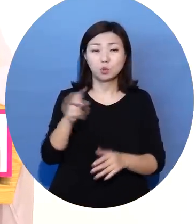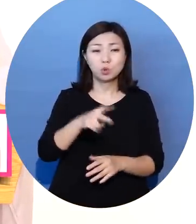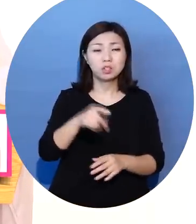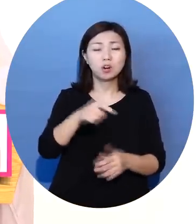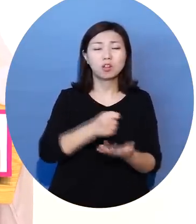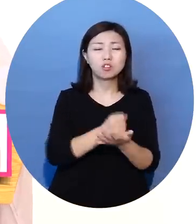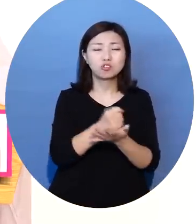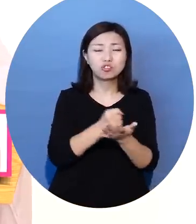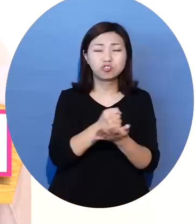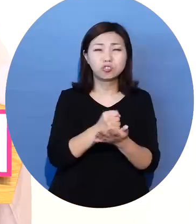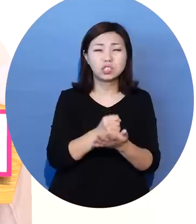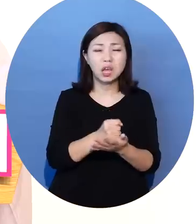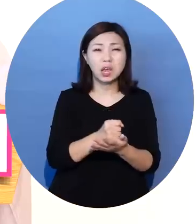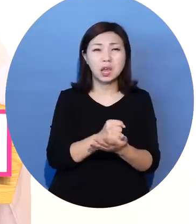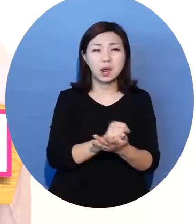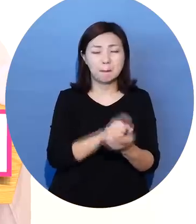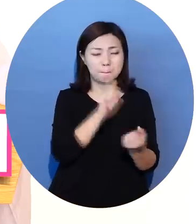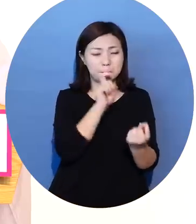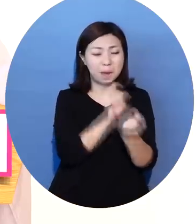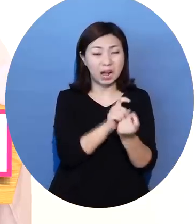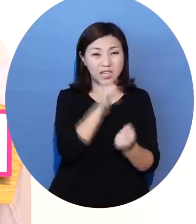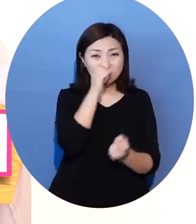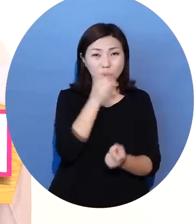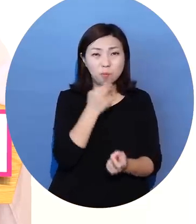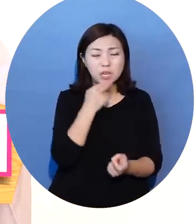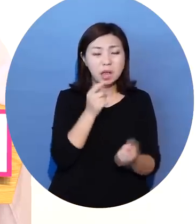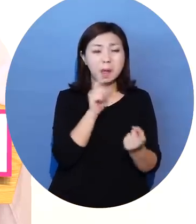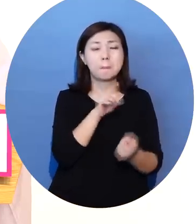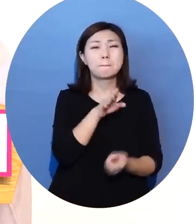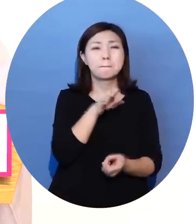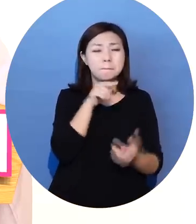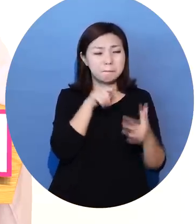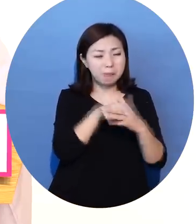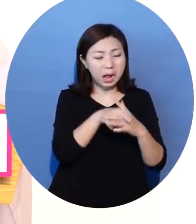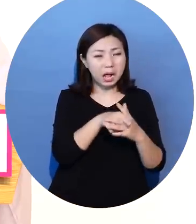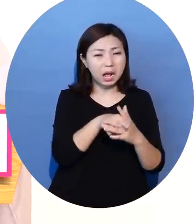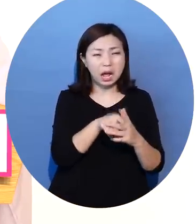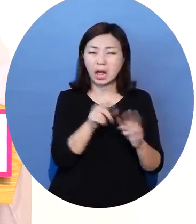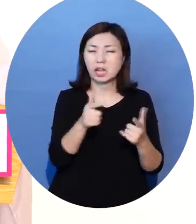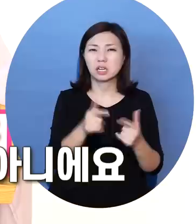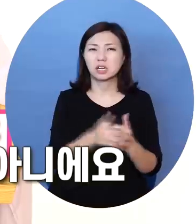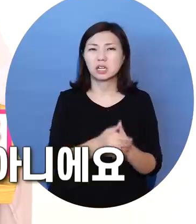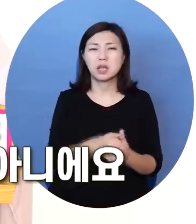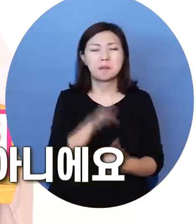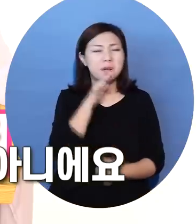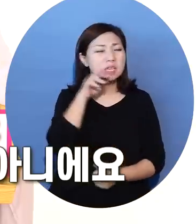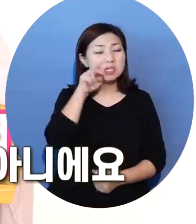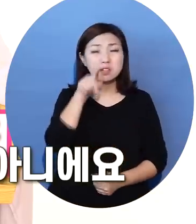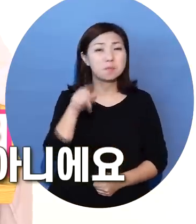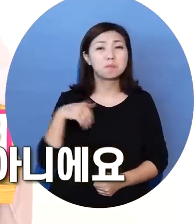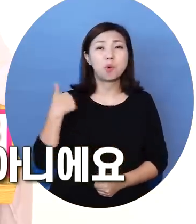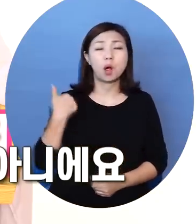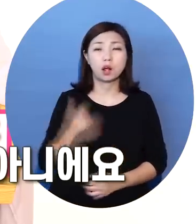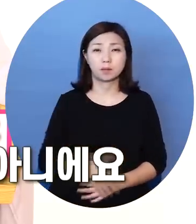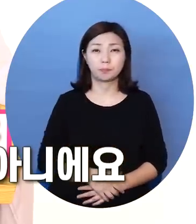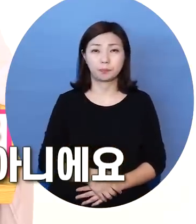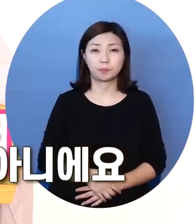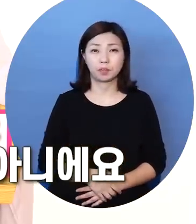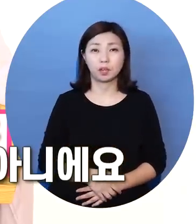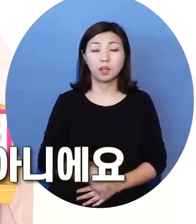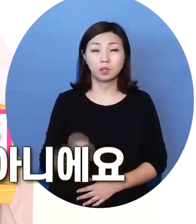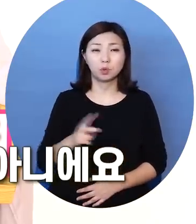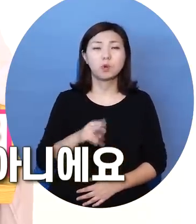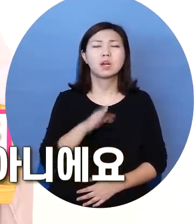그런지도 첫째 모르고, 알아요, 몰라요? 모르고 하는 소리 들이고, 두 번째, 그렇다 하더라도 그건 더